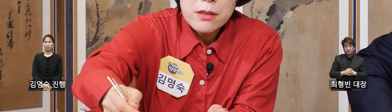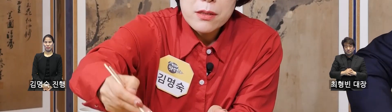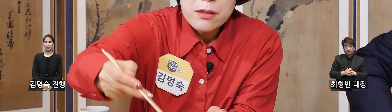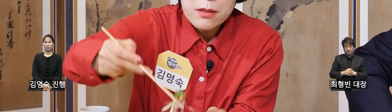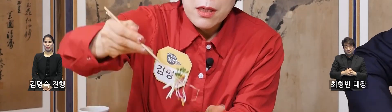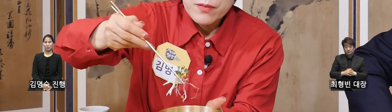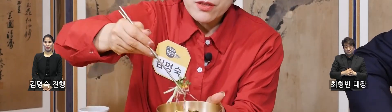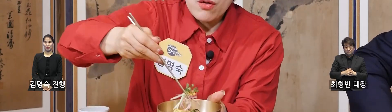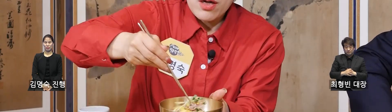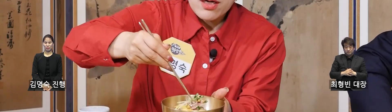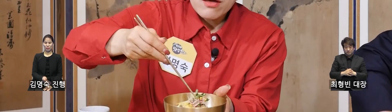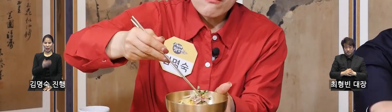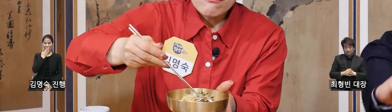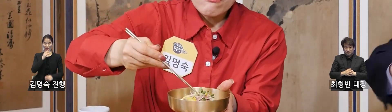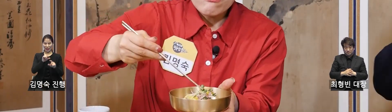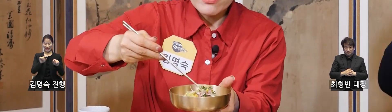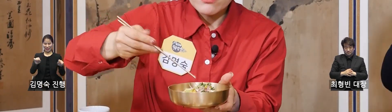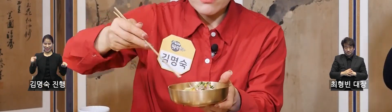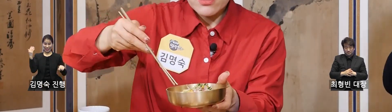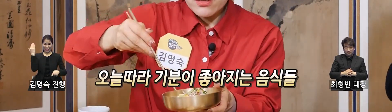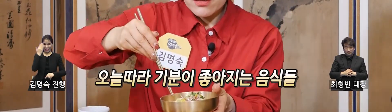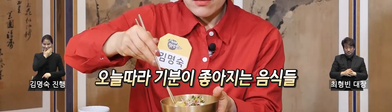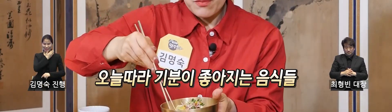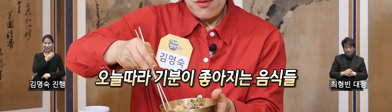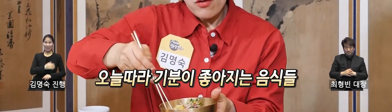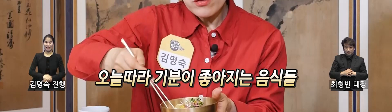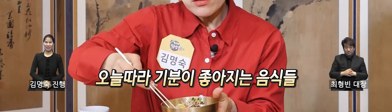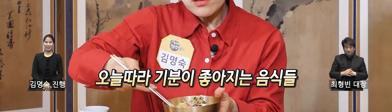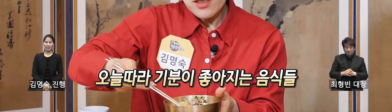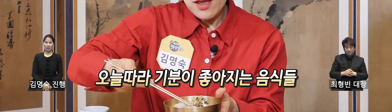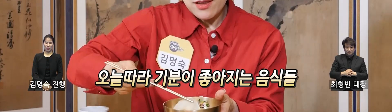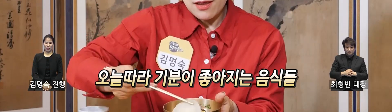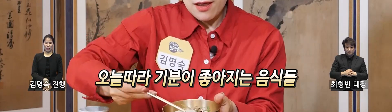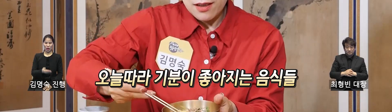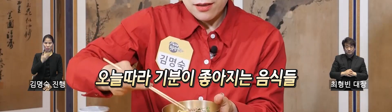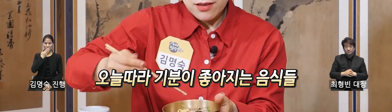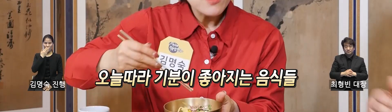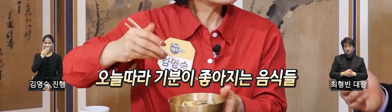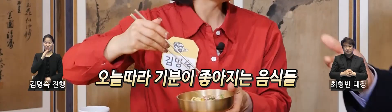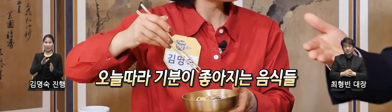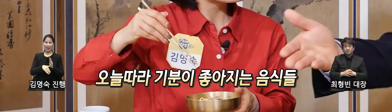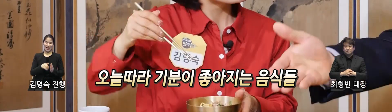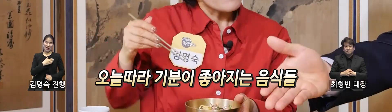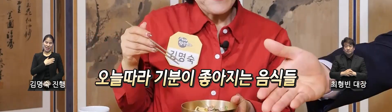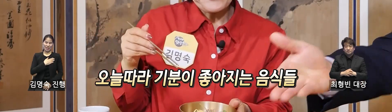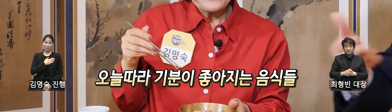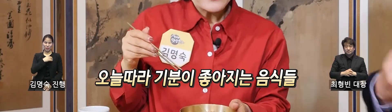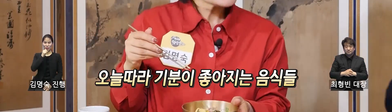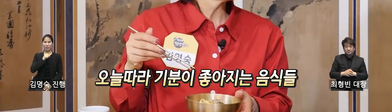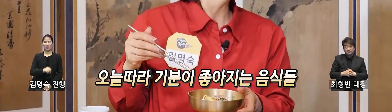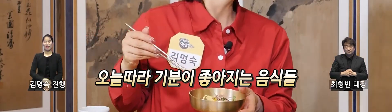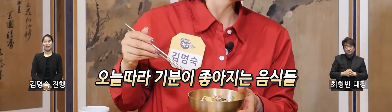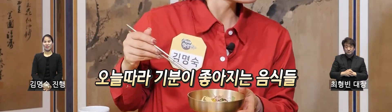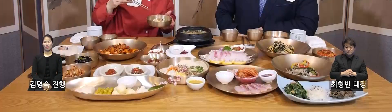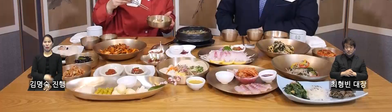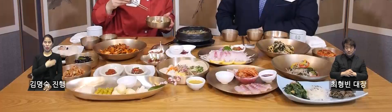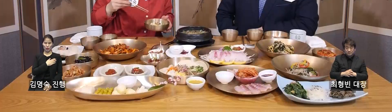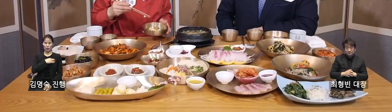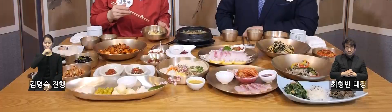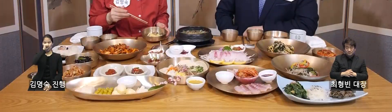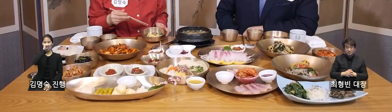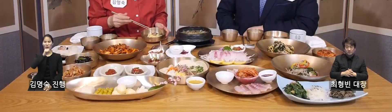음식의 전달하고 써서 먹는데 되게 기분이 소스 물 기분이